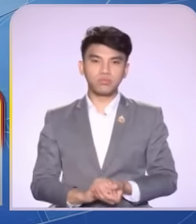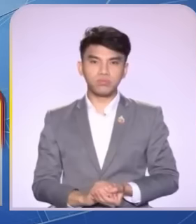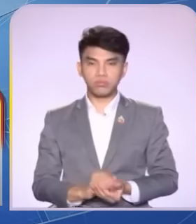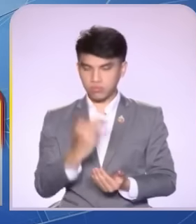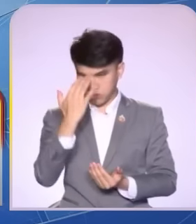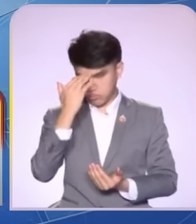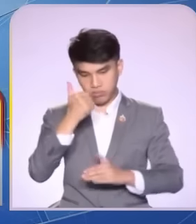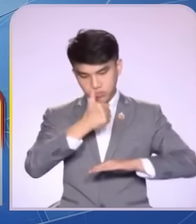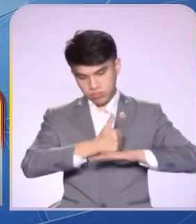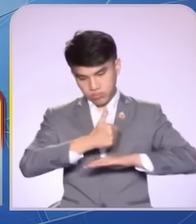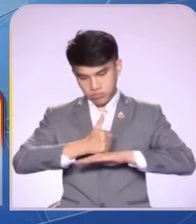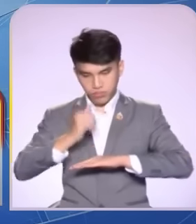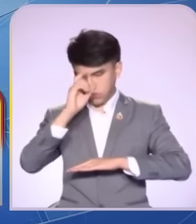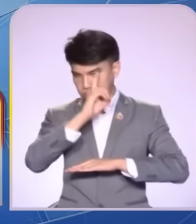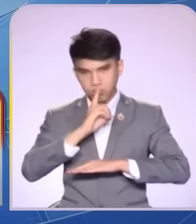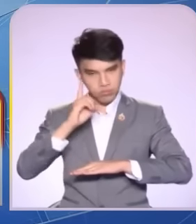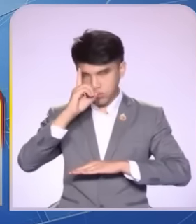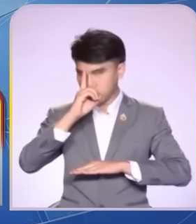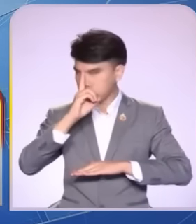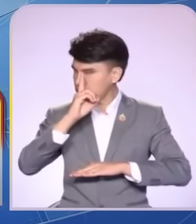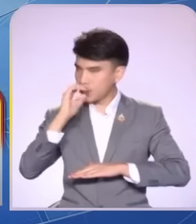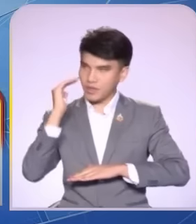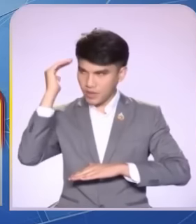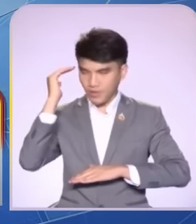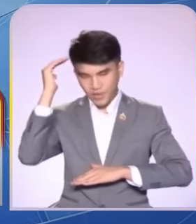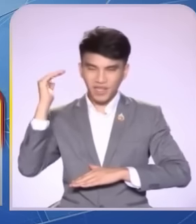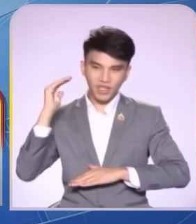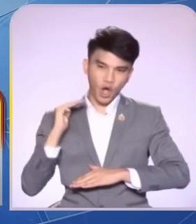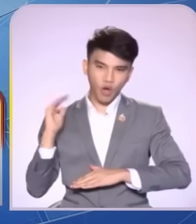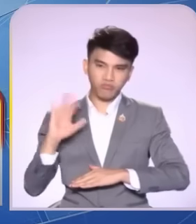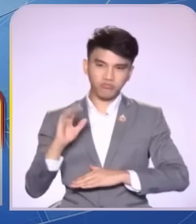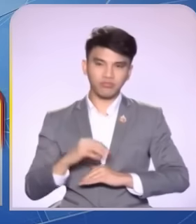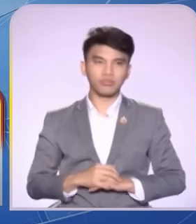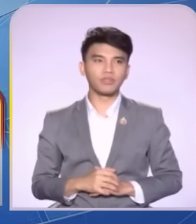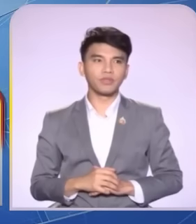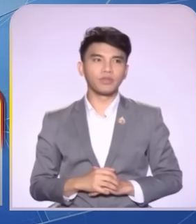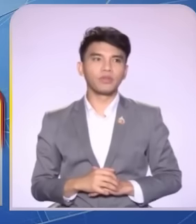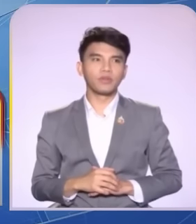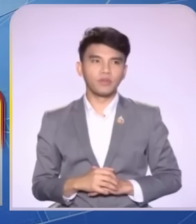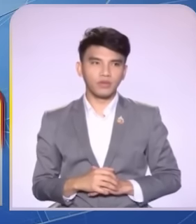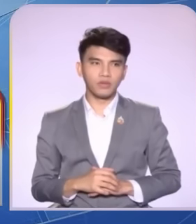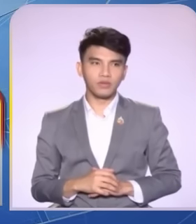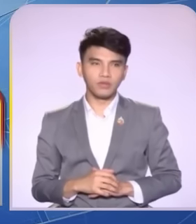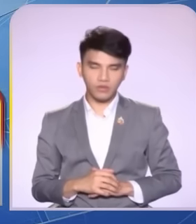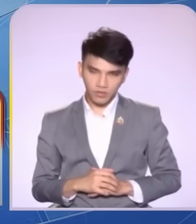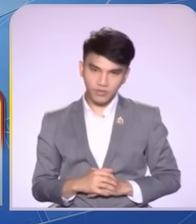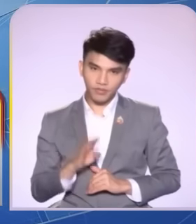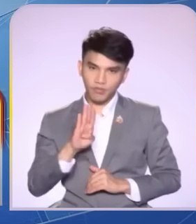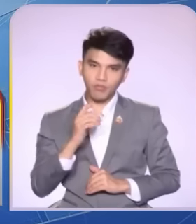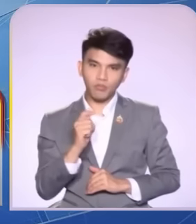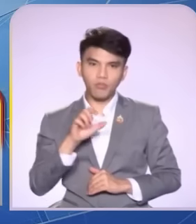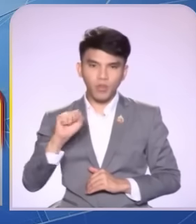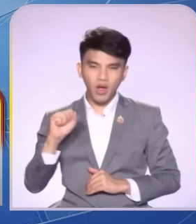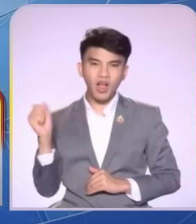เรียกว่าบอสแต่ละคนที่เป็นดารานะเขาไม่ได้เรียกพี่ไม่ได้เรียกน้องเขาให้เรียกคนๆนั้นว่าบอสสมมติบอสทิน ค่ะ บอสจ